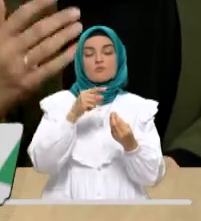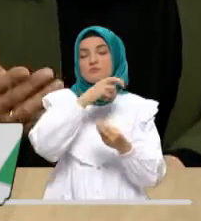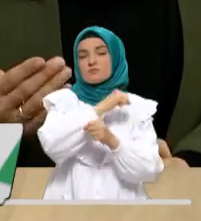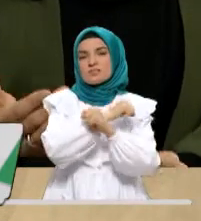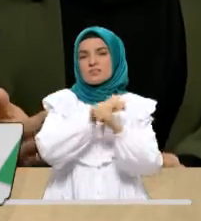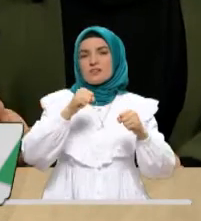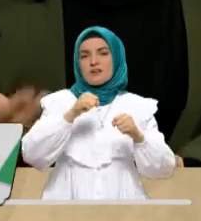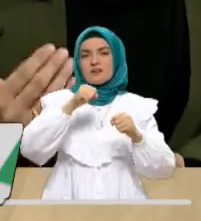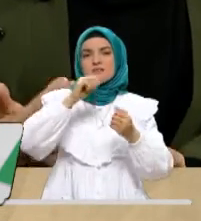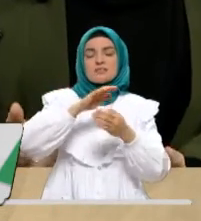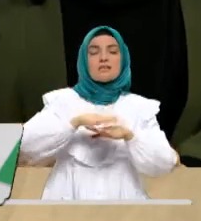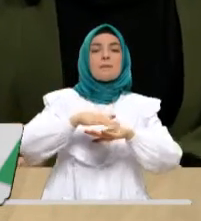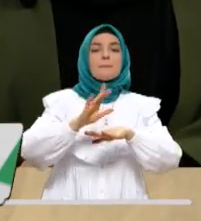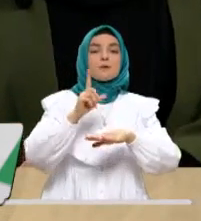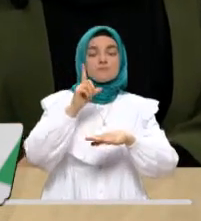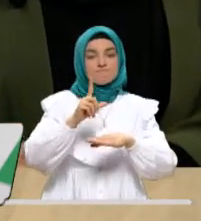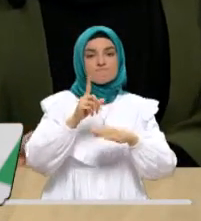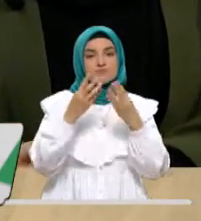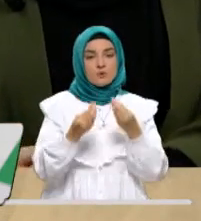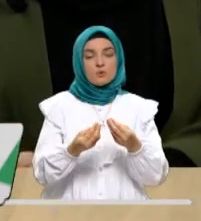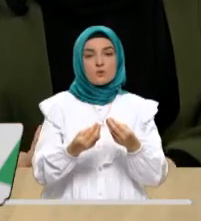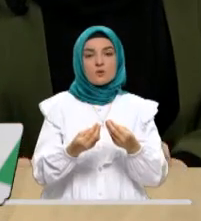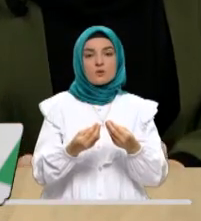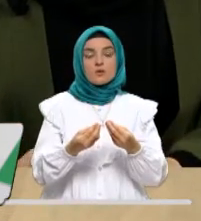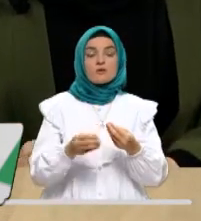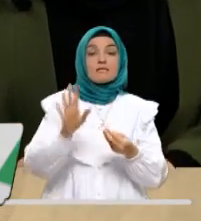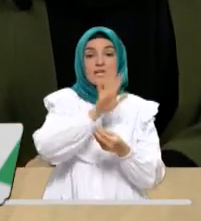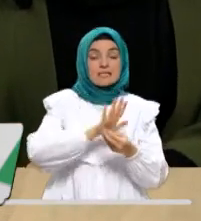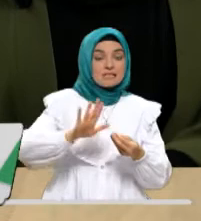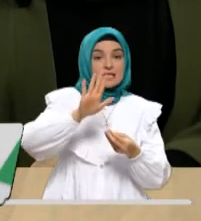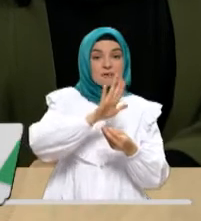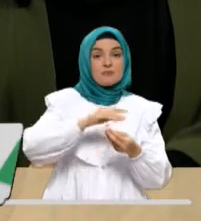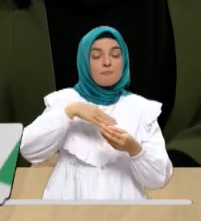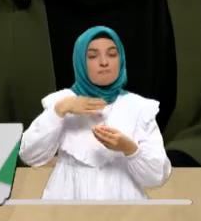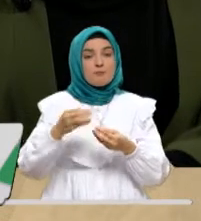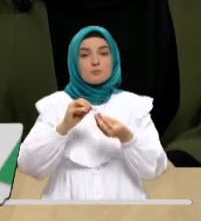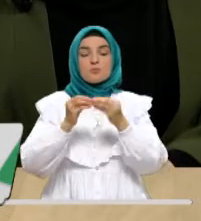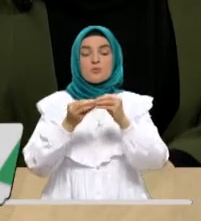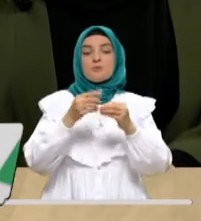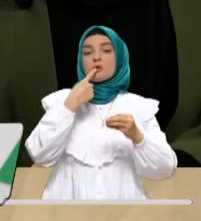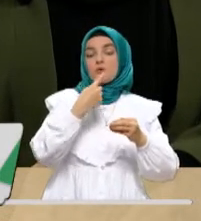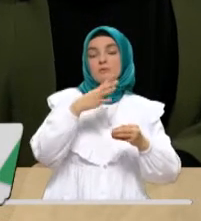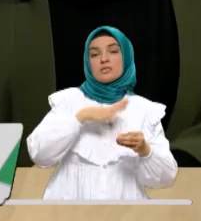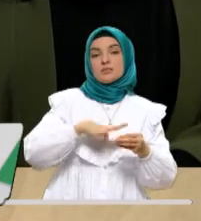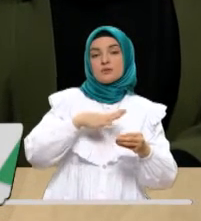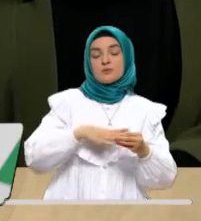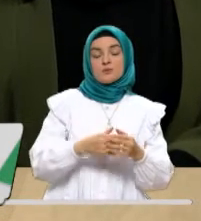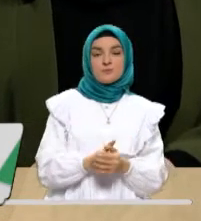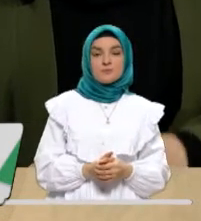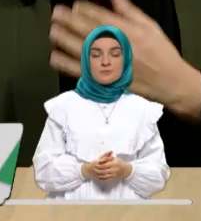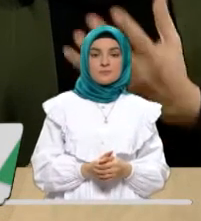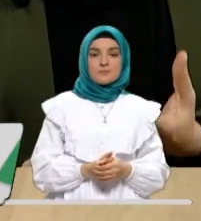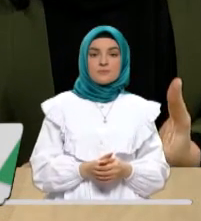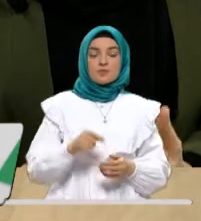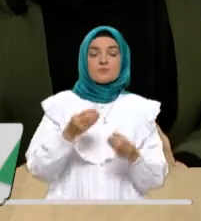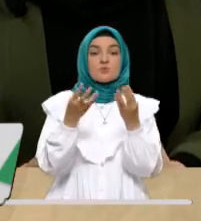olursunuz. Ve bir de yüzey temizleyicilerdeki başka bir sıkıntıyı da konu gelmişken vurgulamak istiyorum. Şimdi